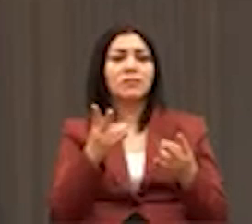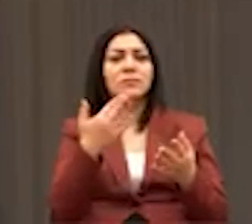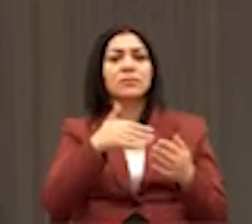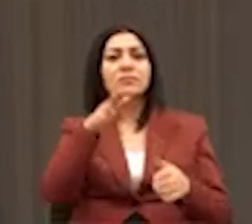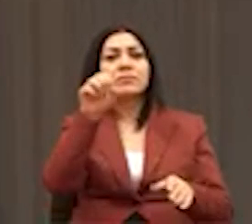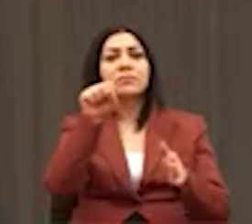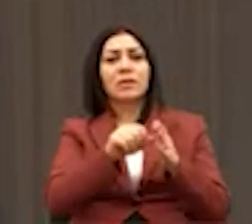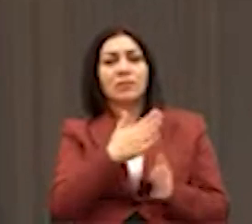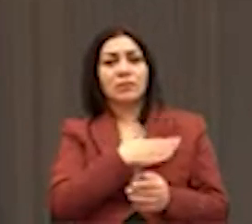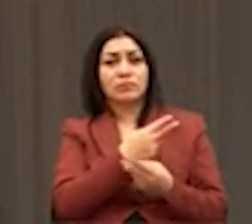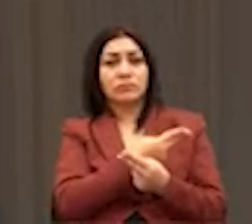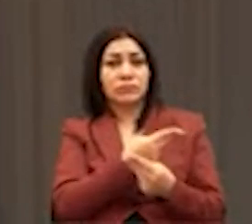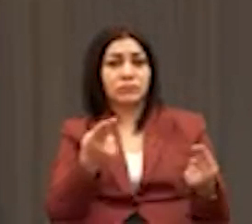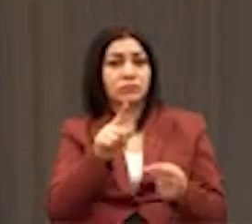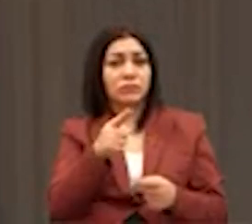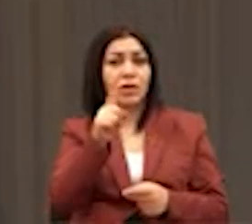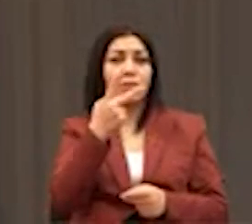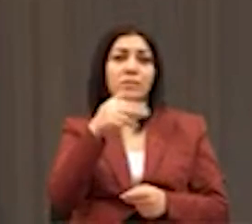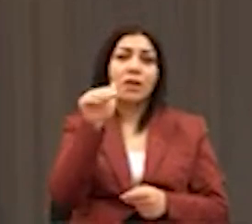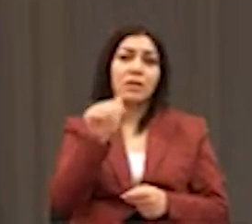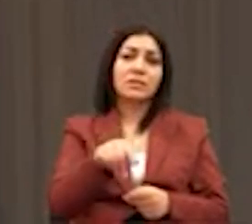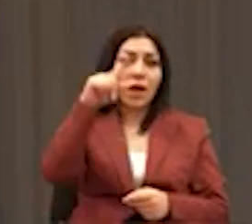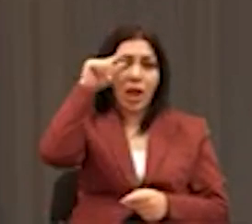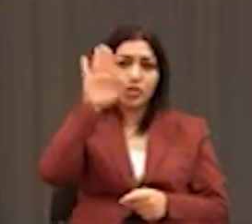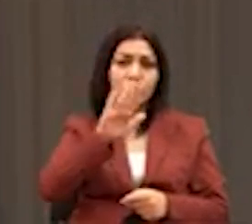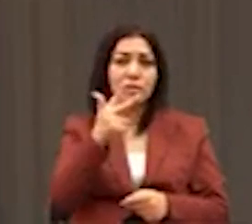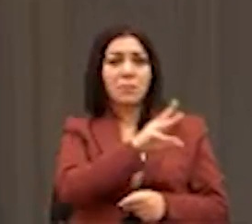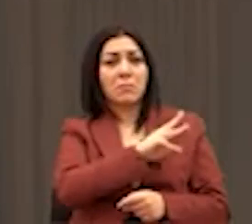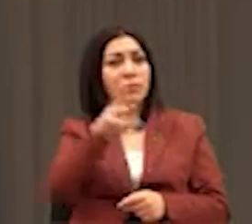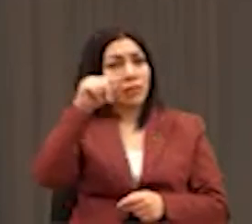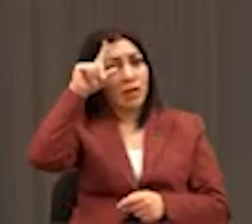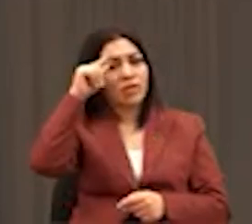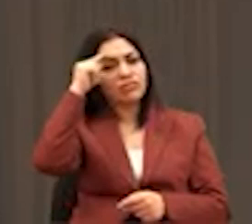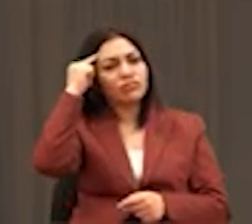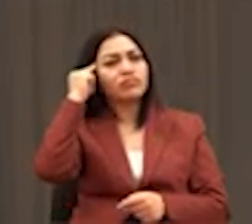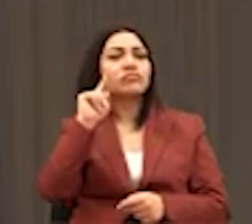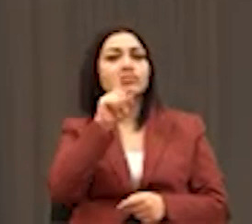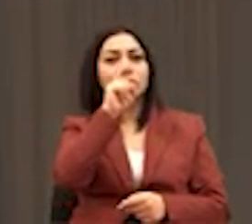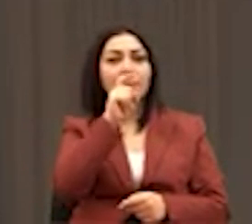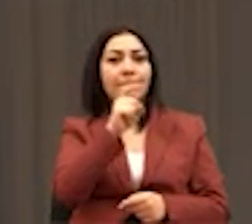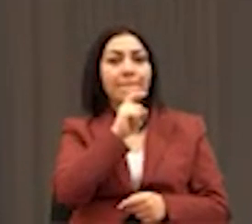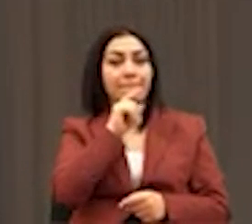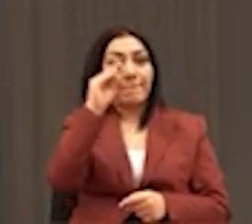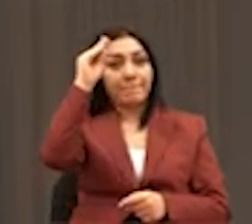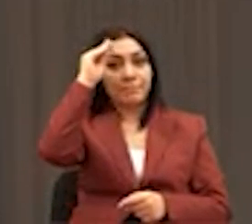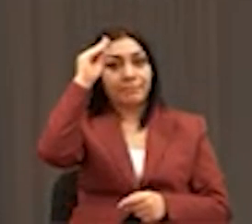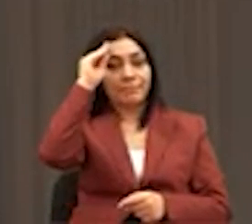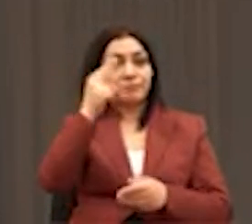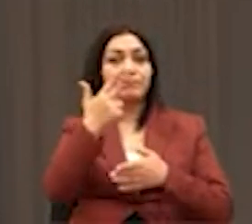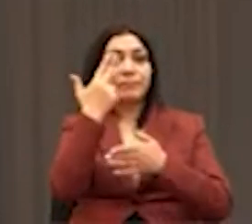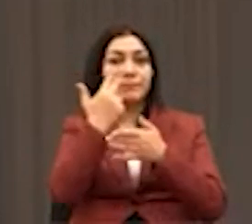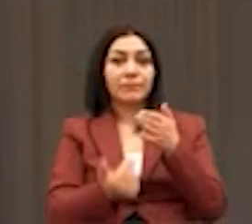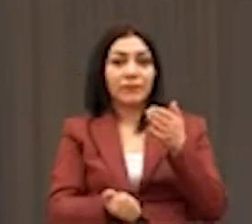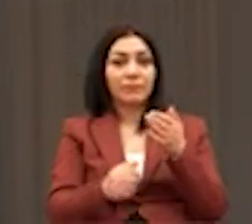Այսինքն հիմա դնում են 120,000-ը հայ չեն, 3 միլիոնն են հայ։ Այսինքն այս մոտեցումը, պարտվողական